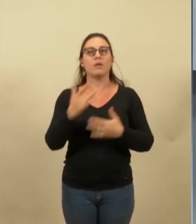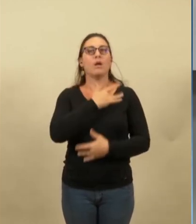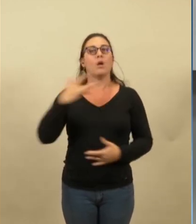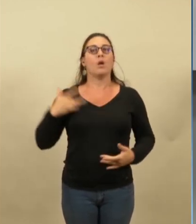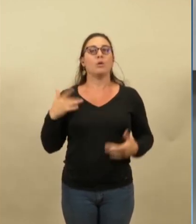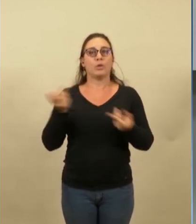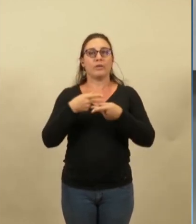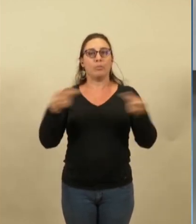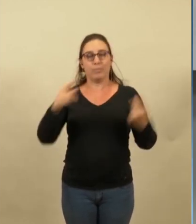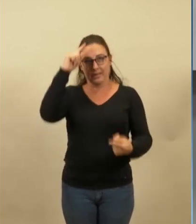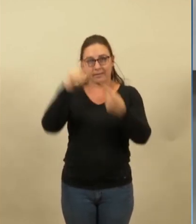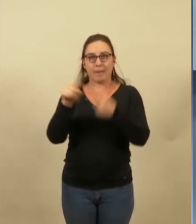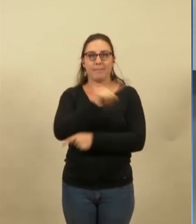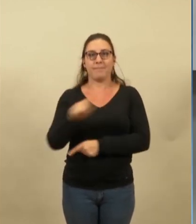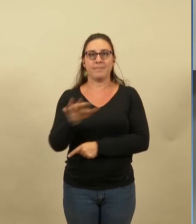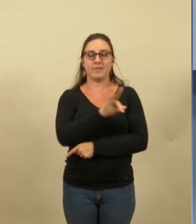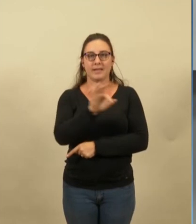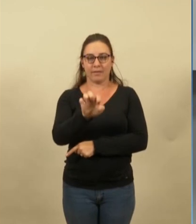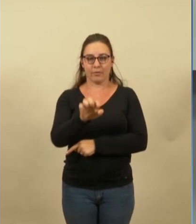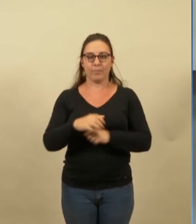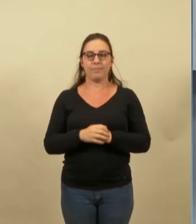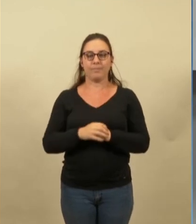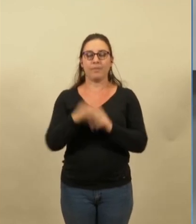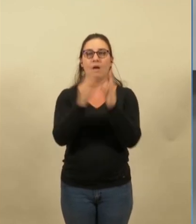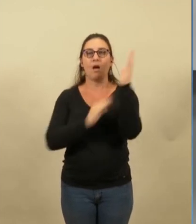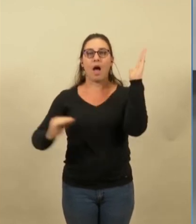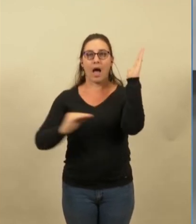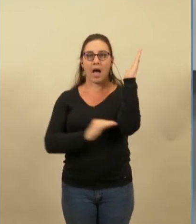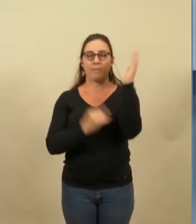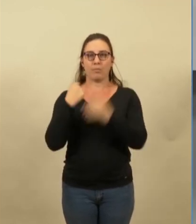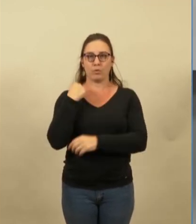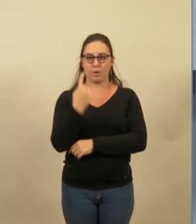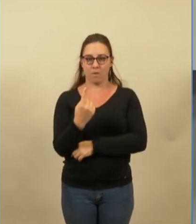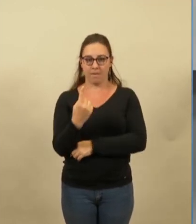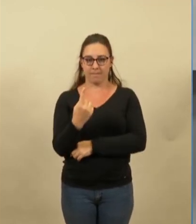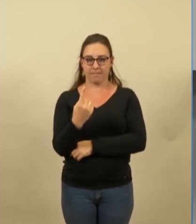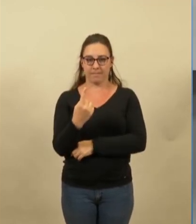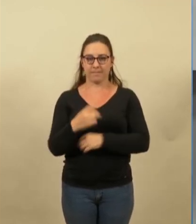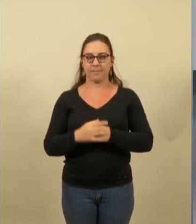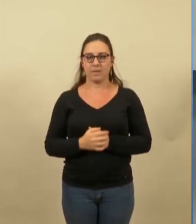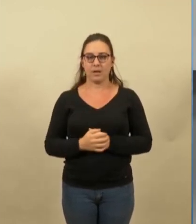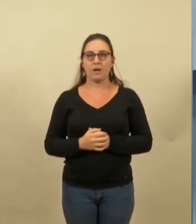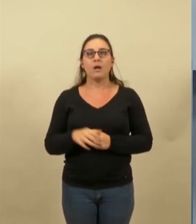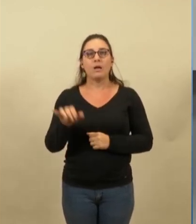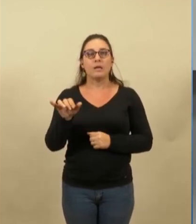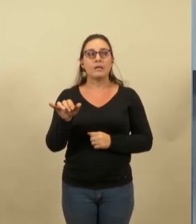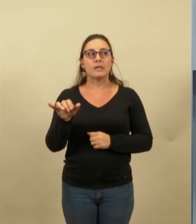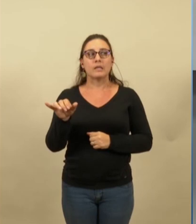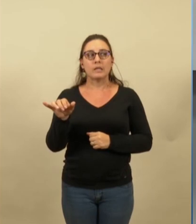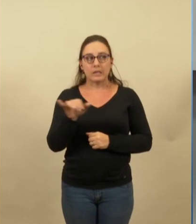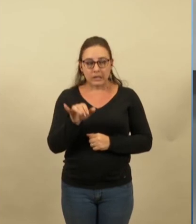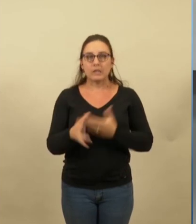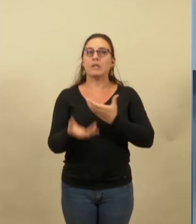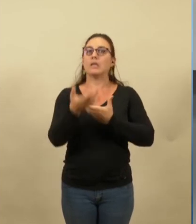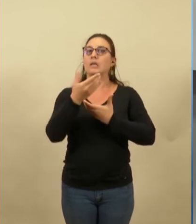lié à la zone affaiblissement donc amendement numéro 1 qui ne prend pas